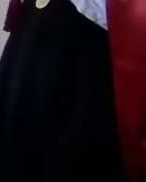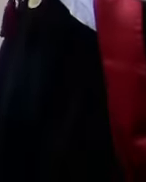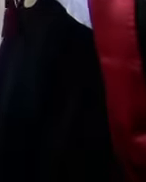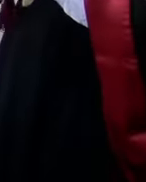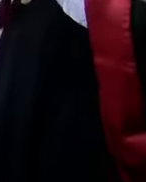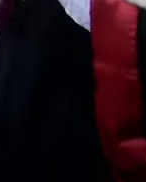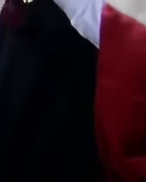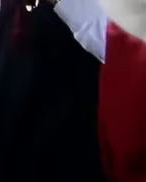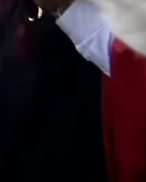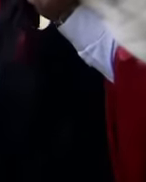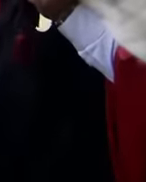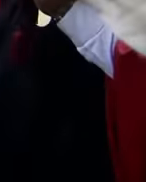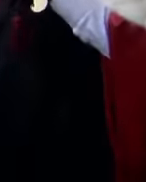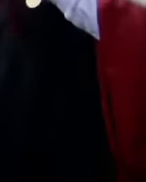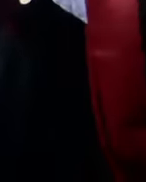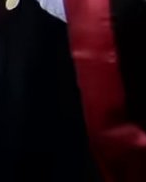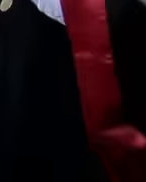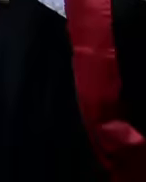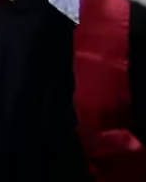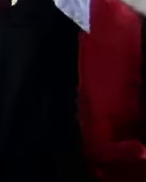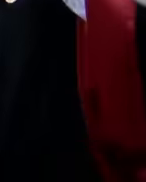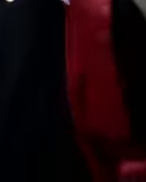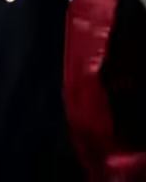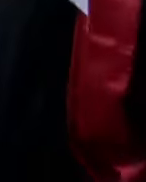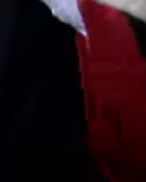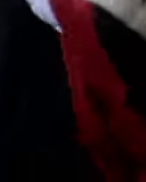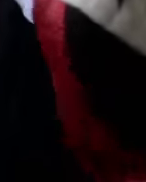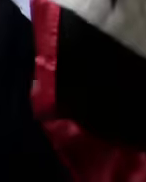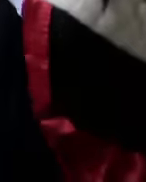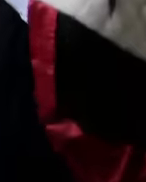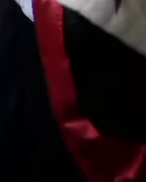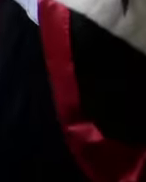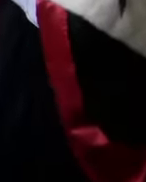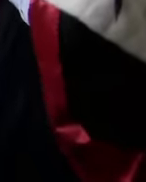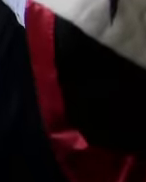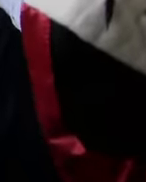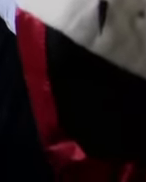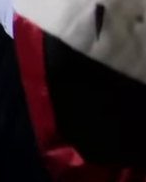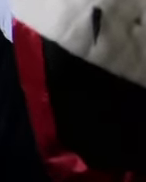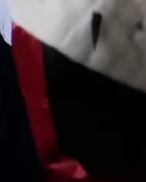presidente S sasari non so la